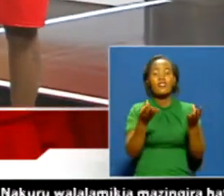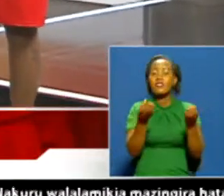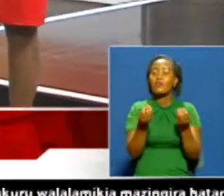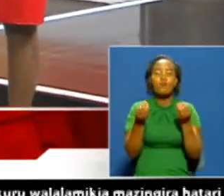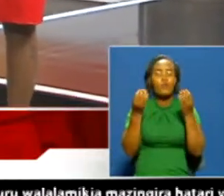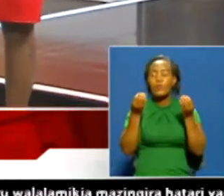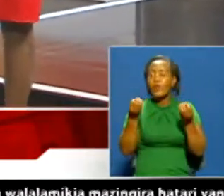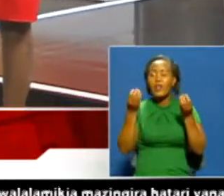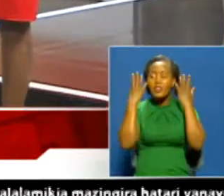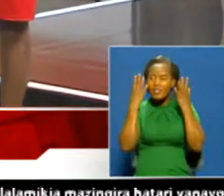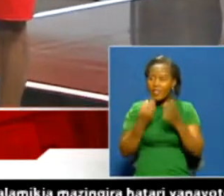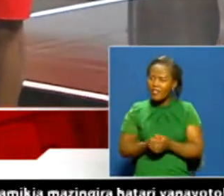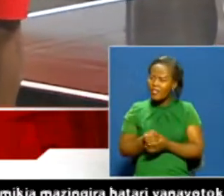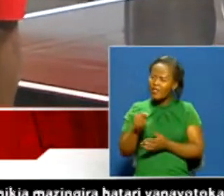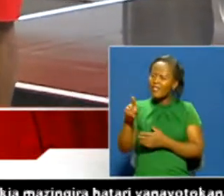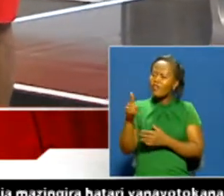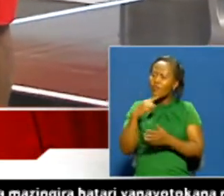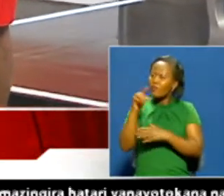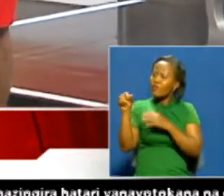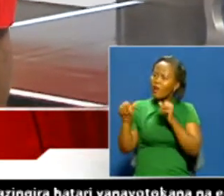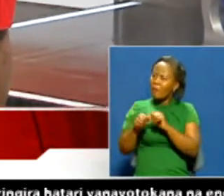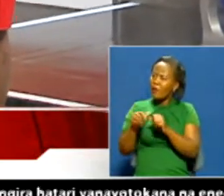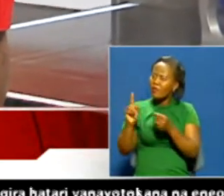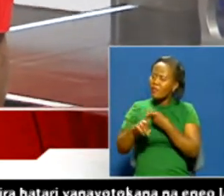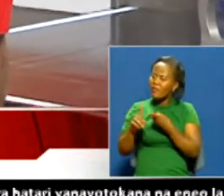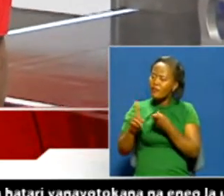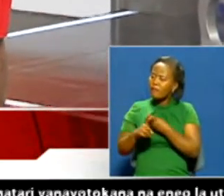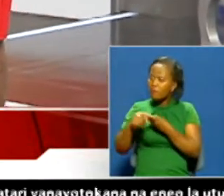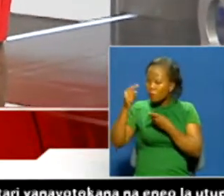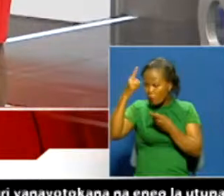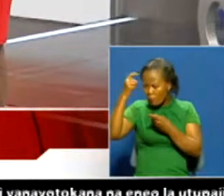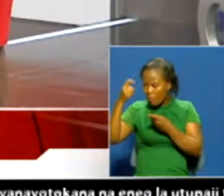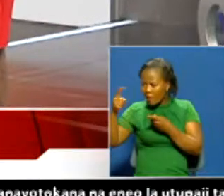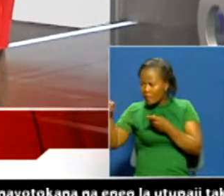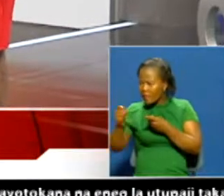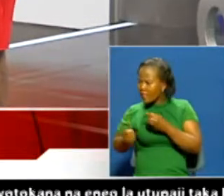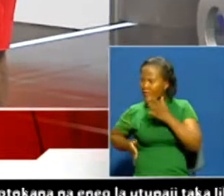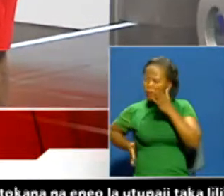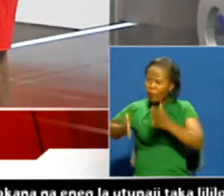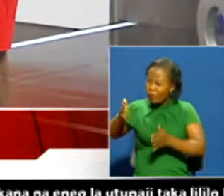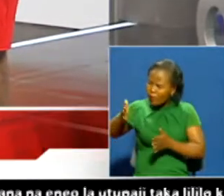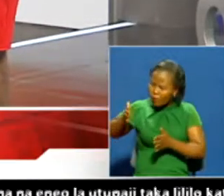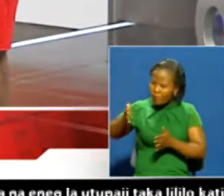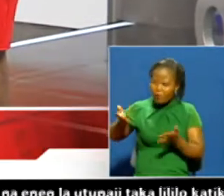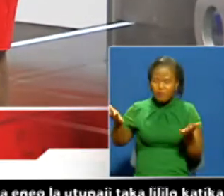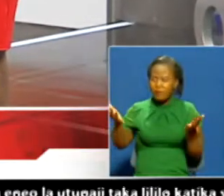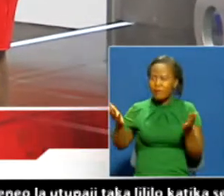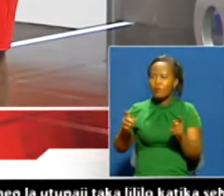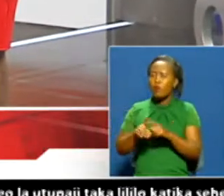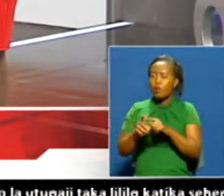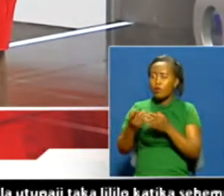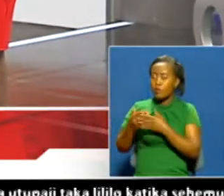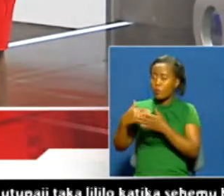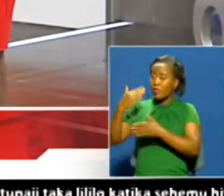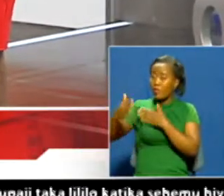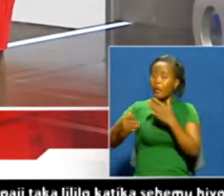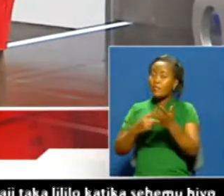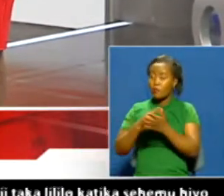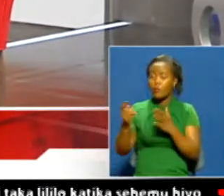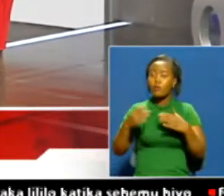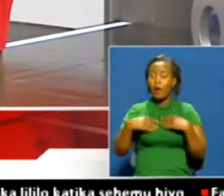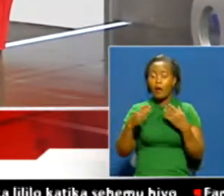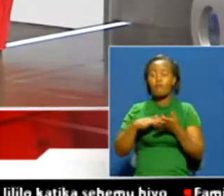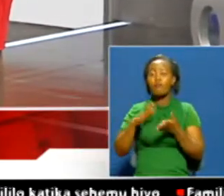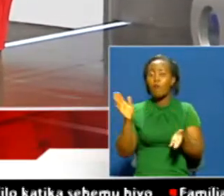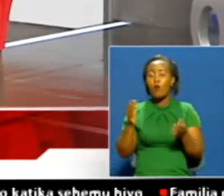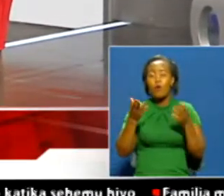Jana umetuambia kuhusu ndoto ya vitu vingine, leo umetuambia ndoto ya kukimbia. Ndio. Hali kwa hivyo, na wiki ijayo tutakuwa na mengine. Sasa tumefika